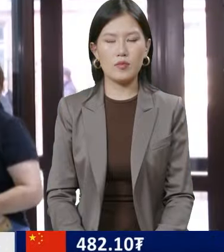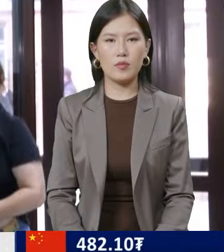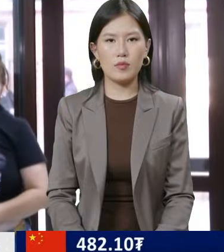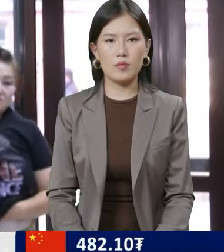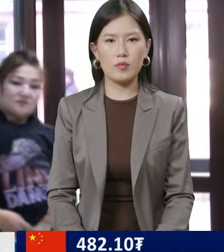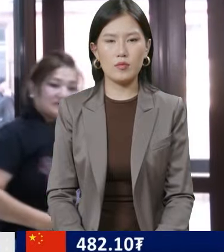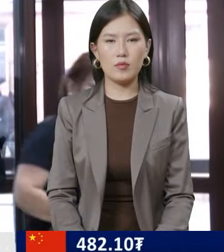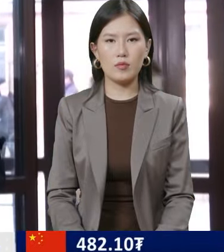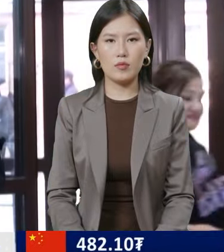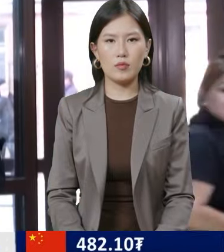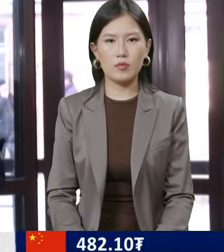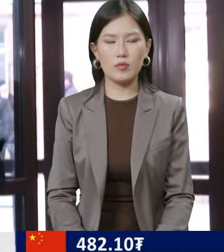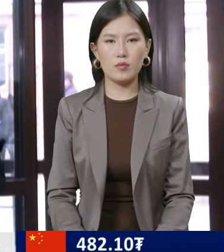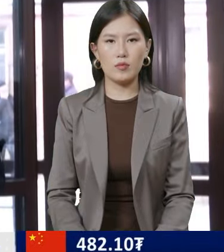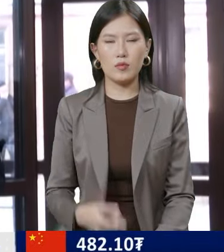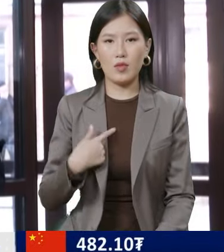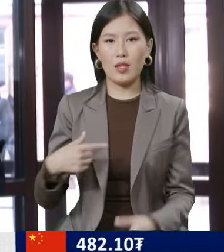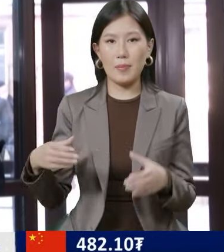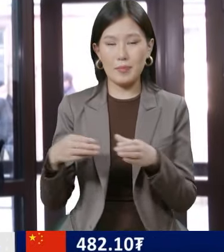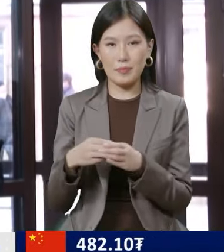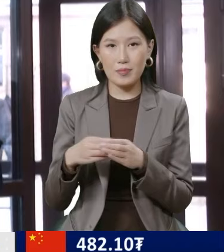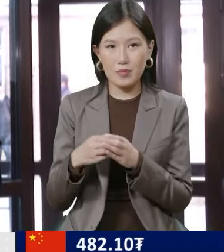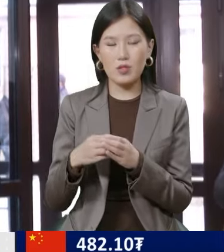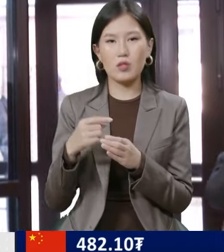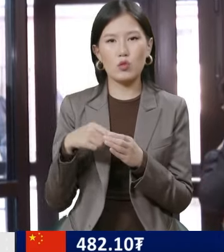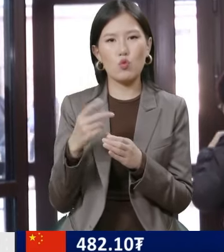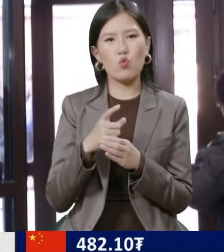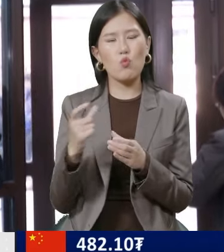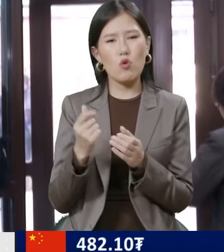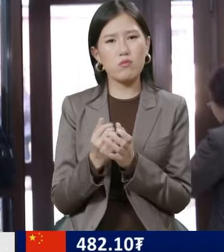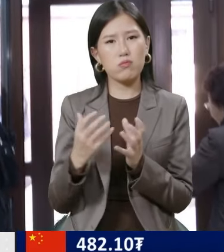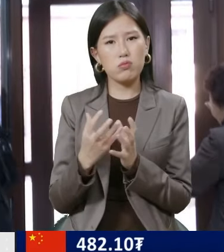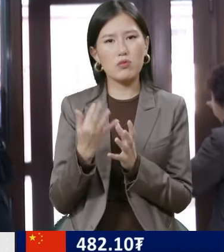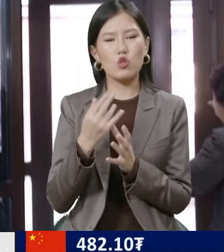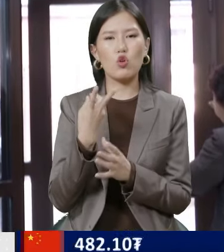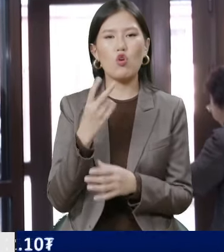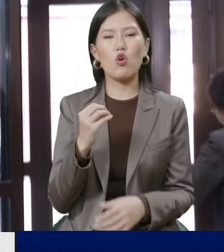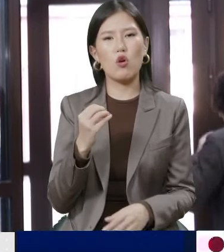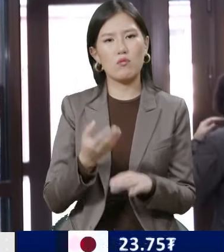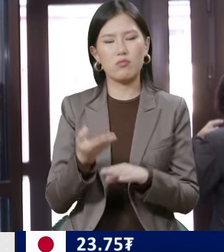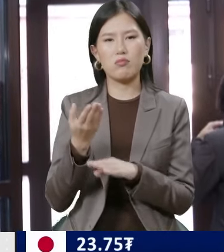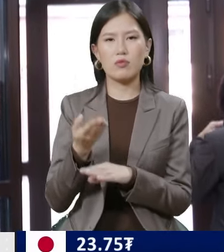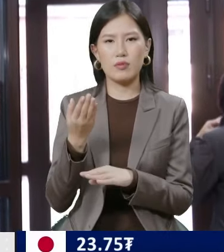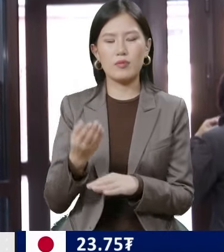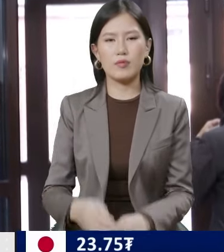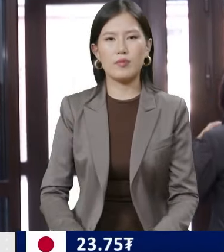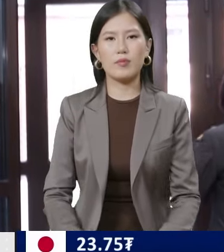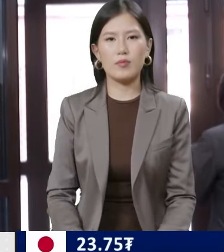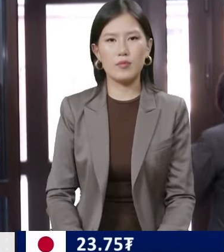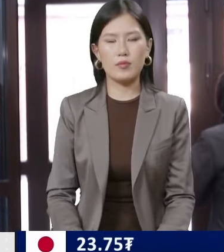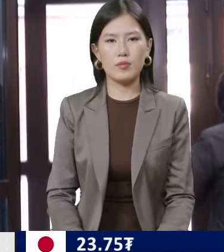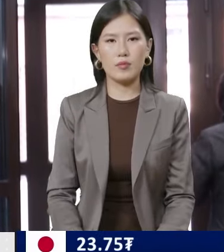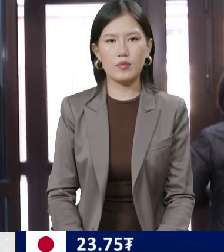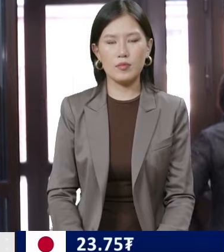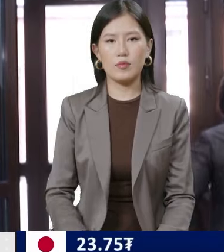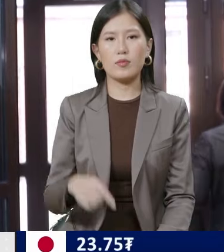Энэ манай хамтлаг бол 20 гаруй хүнтэй. За эдмөгдмэн байх нь бол ерөөсөө эмгүүгээр